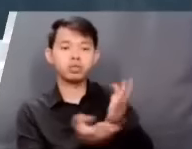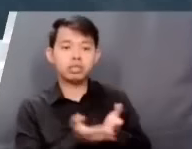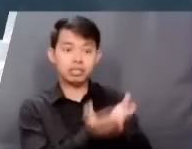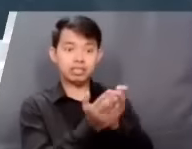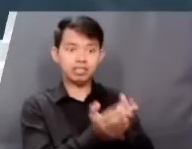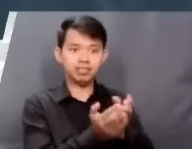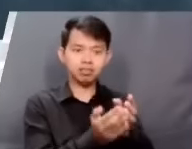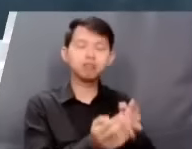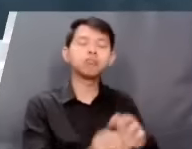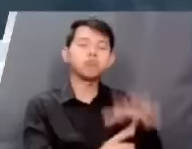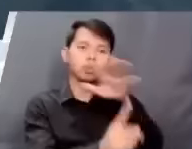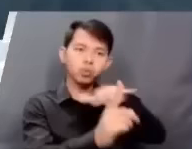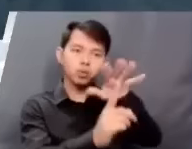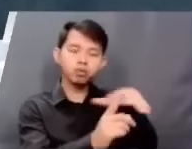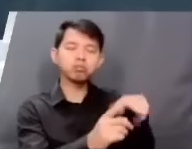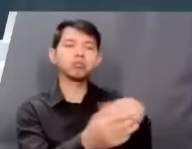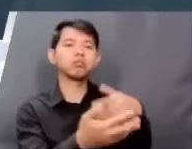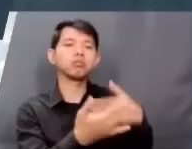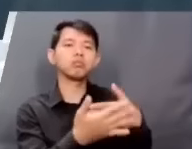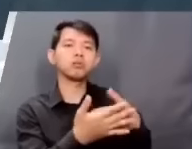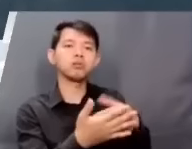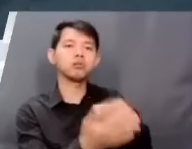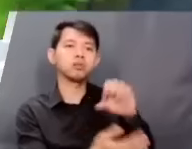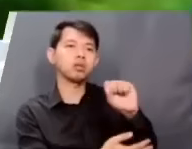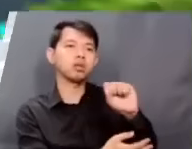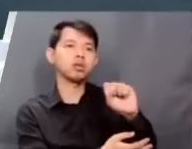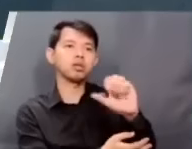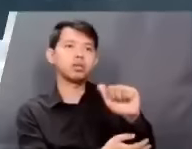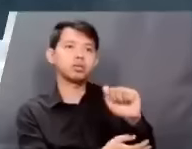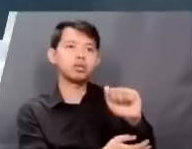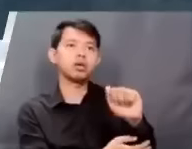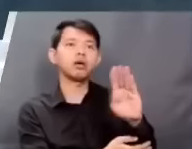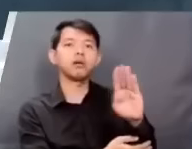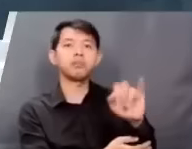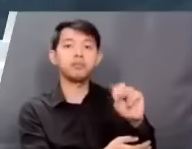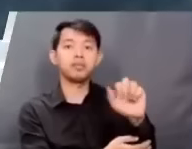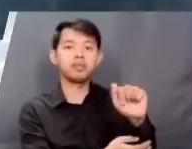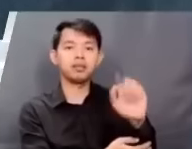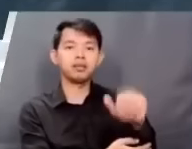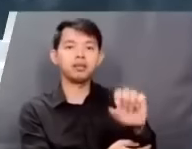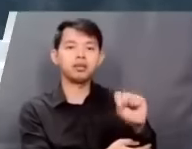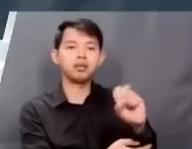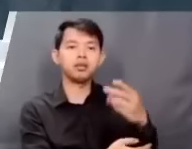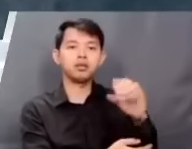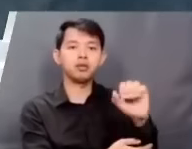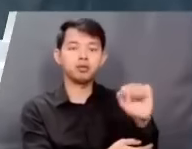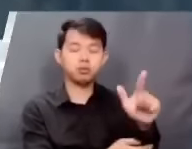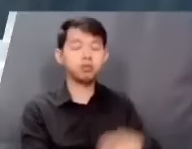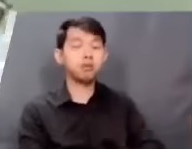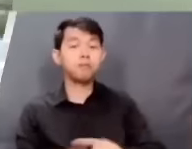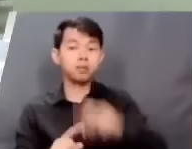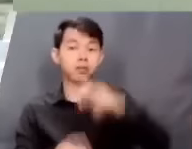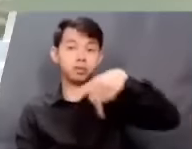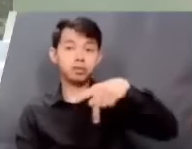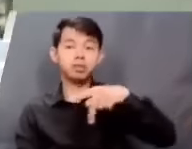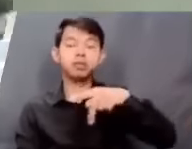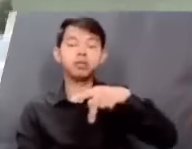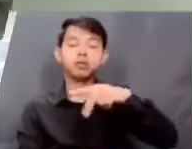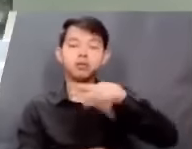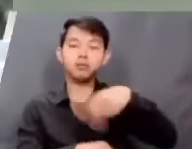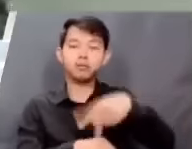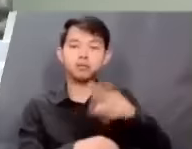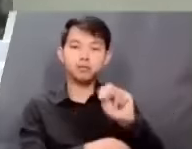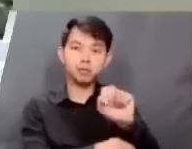sa Eskoda o Sabina Shoal. Nagpadala na ang barko ang Philippine Navy para samahan ang PCG ship